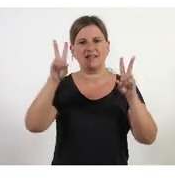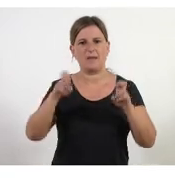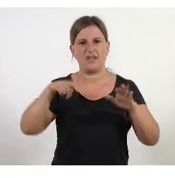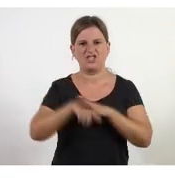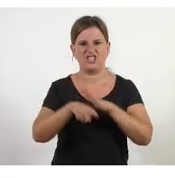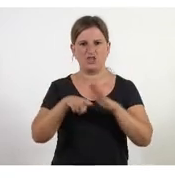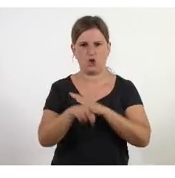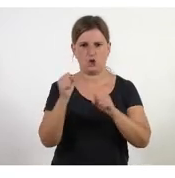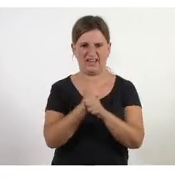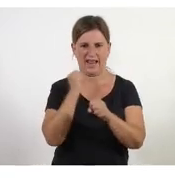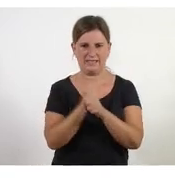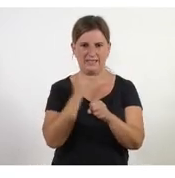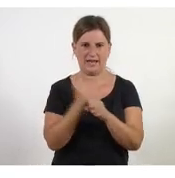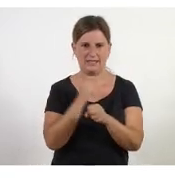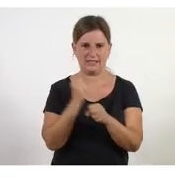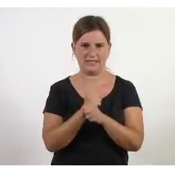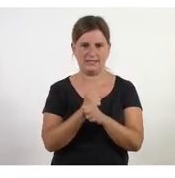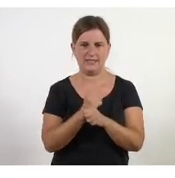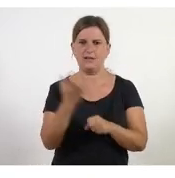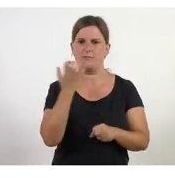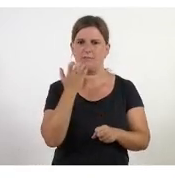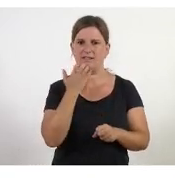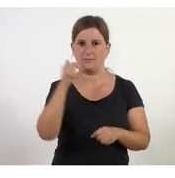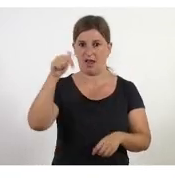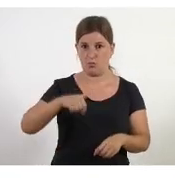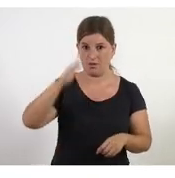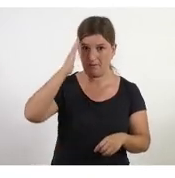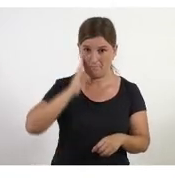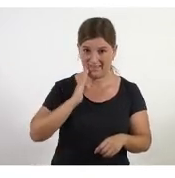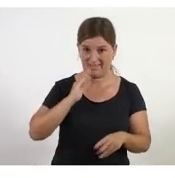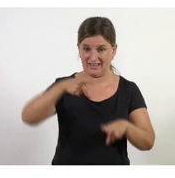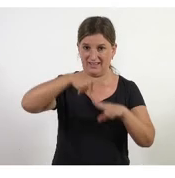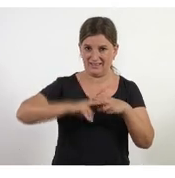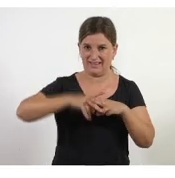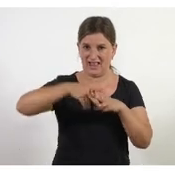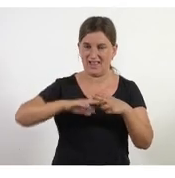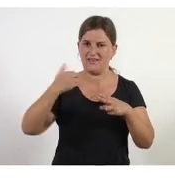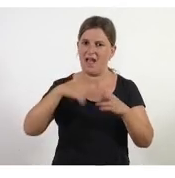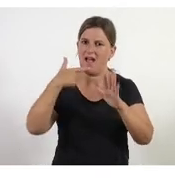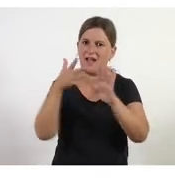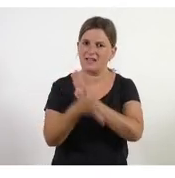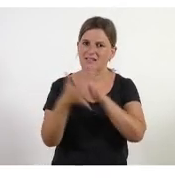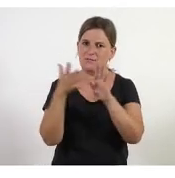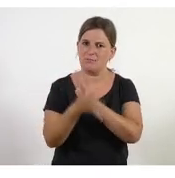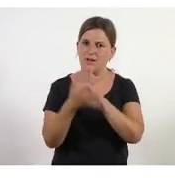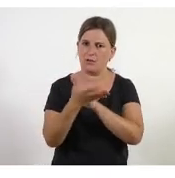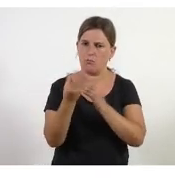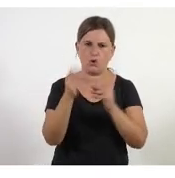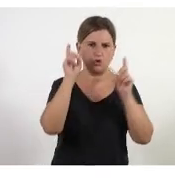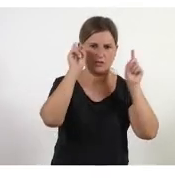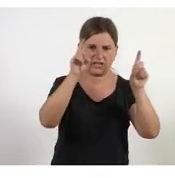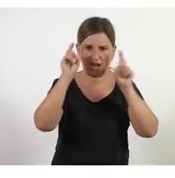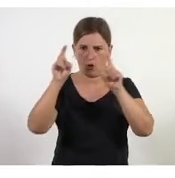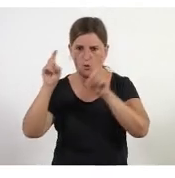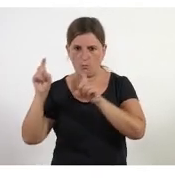tasques. Si hem estat presents en el taller d'aquest dematí, hem vist moltes recomanacions,